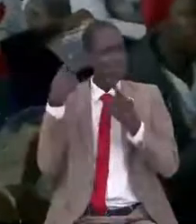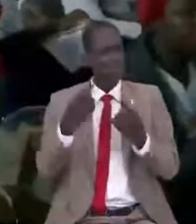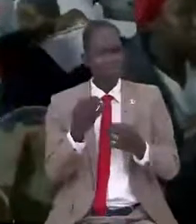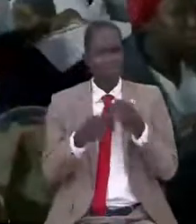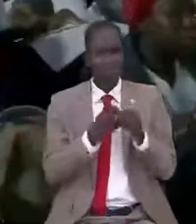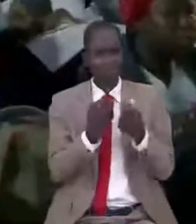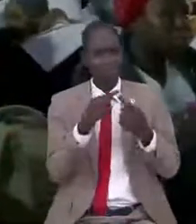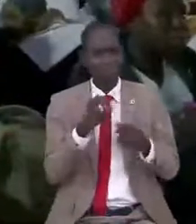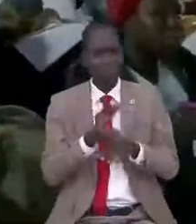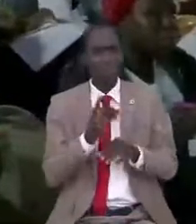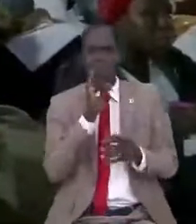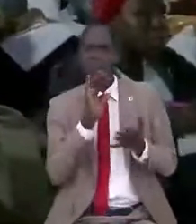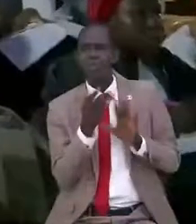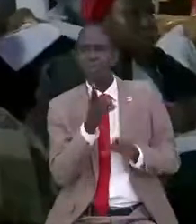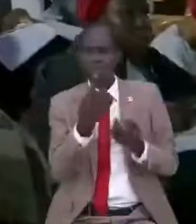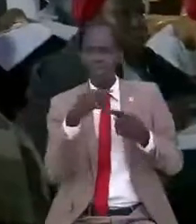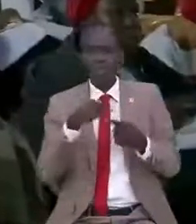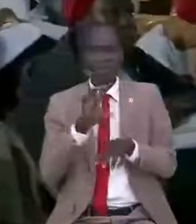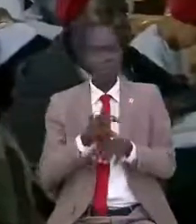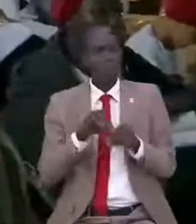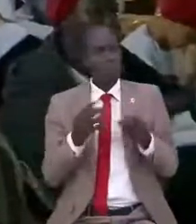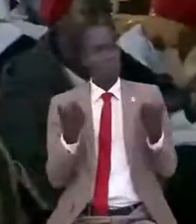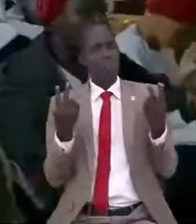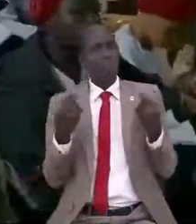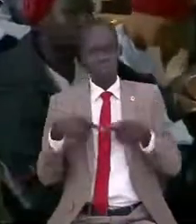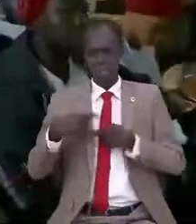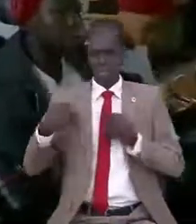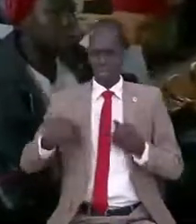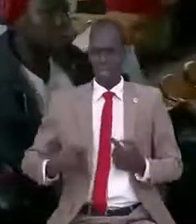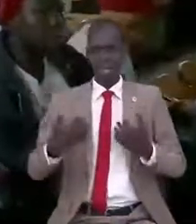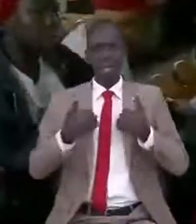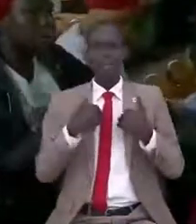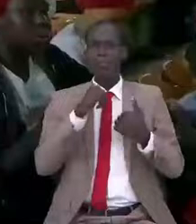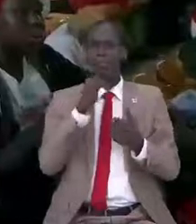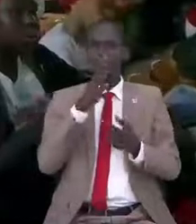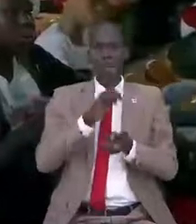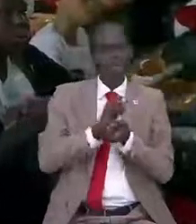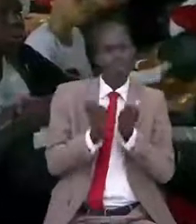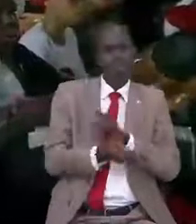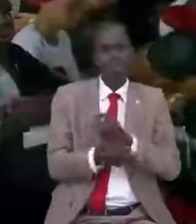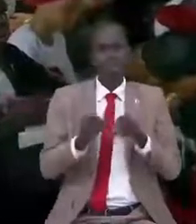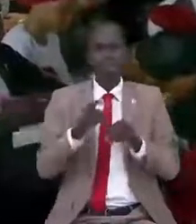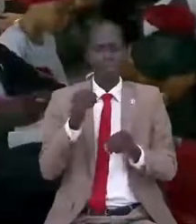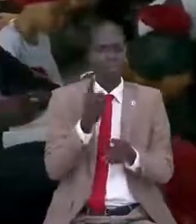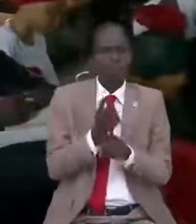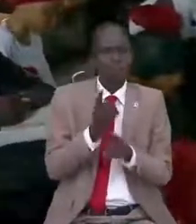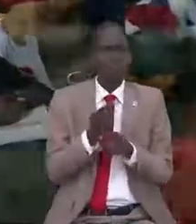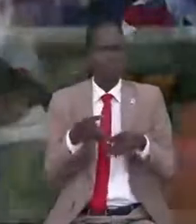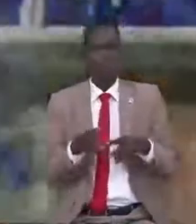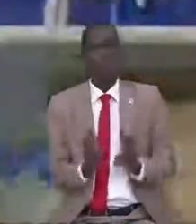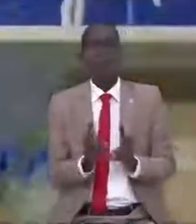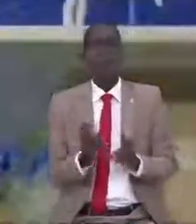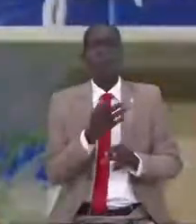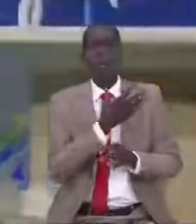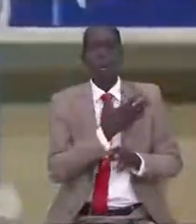ils n'écoutent rien, ils n'entendent aucun message, et leur cœur n'est pas transformé, n'est pas tourné vers la